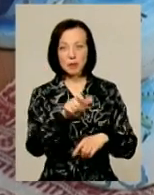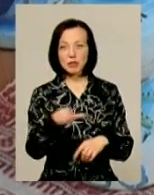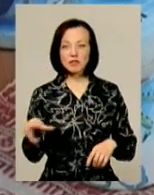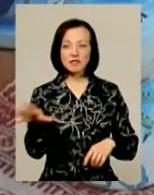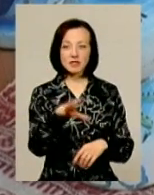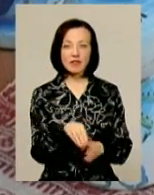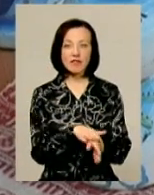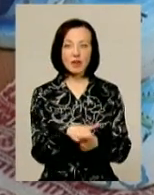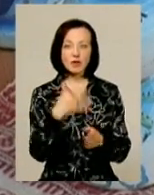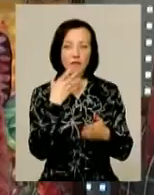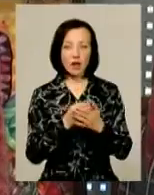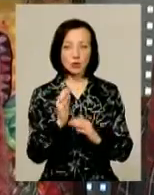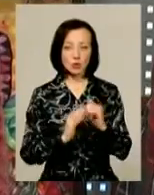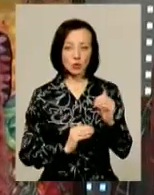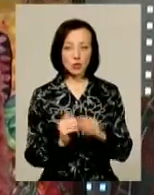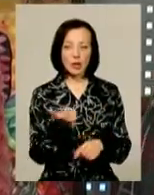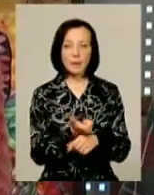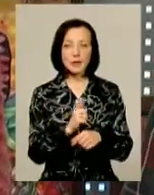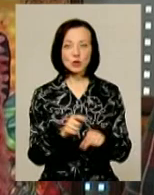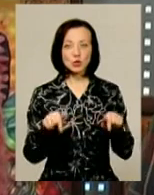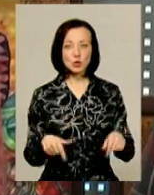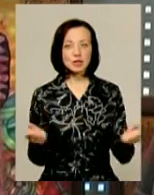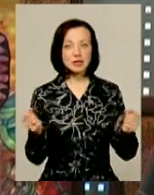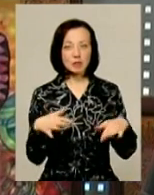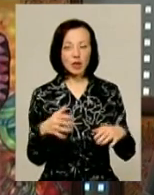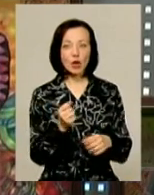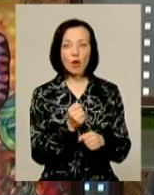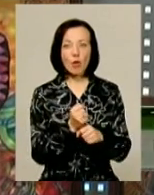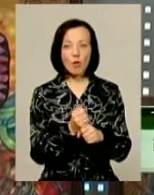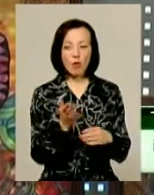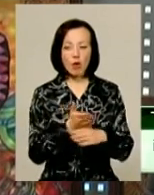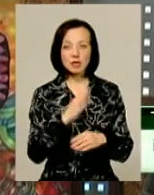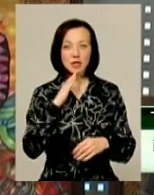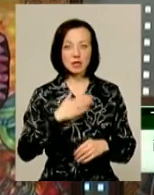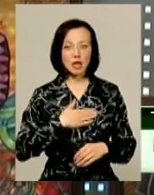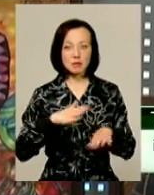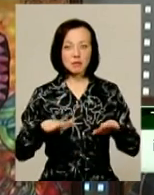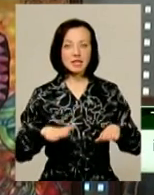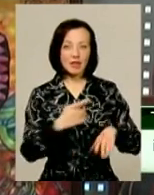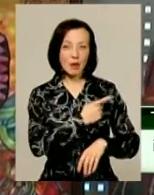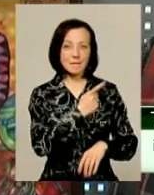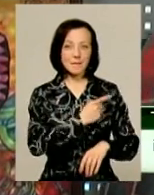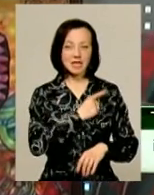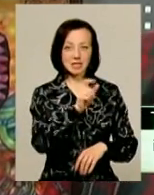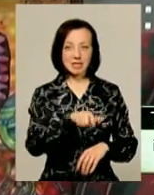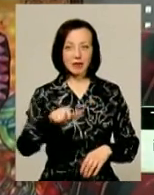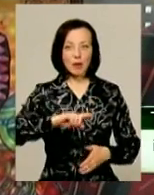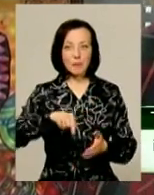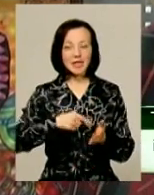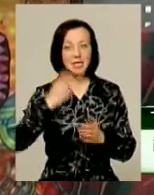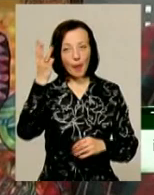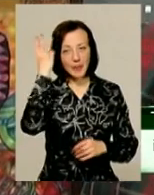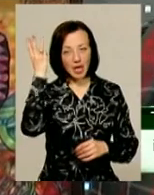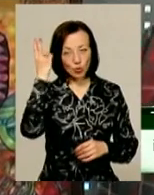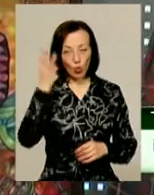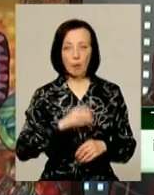вони виконані власноруч. В більшості тут зібрані роботи наших місцевих майстрів, майстрів міста